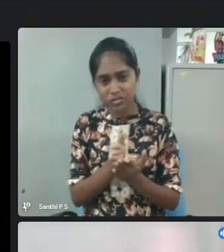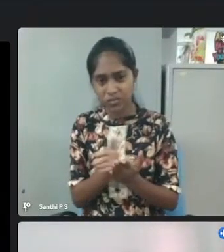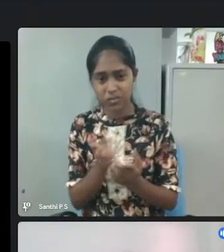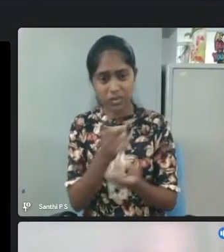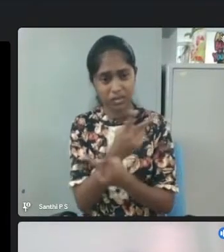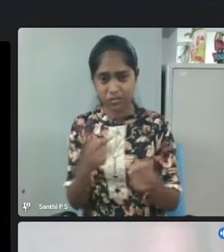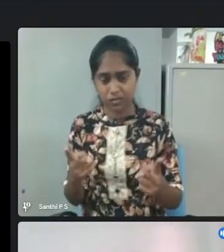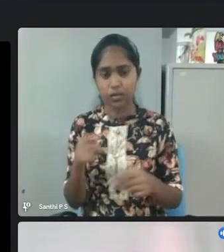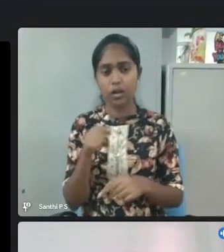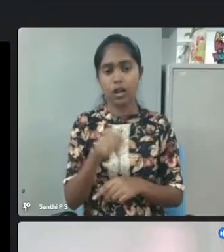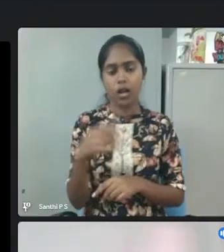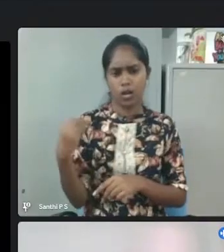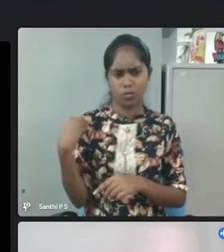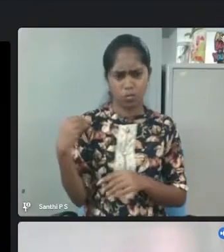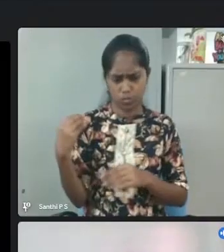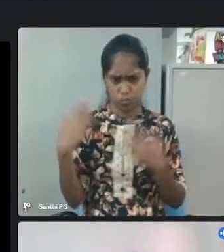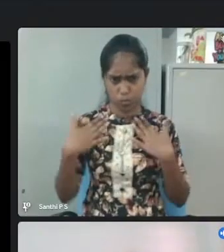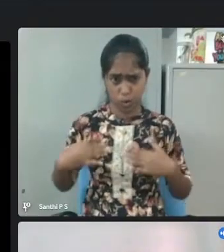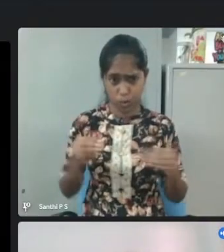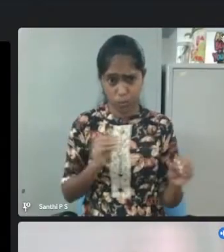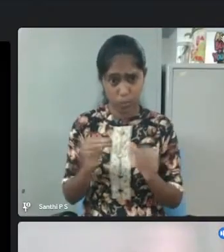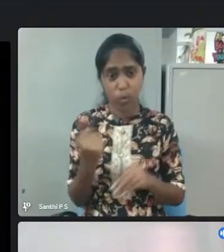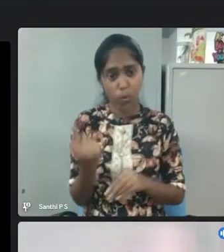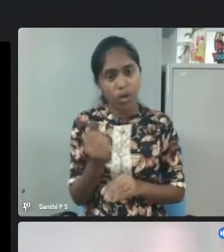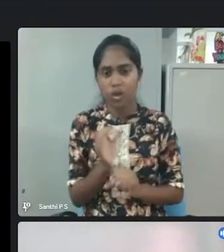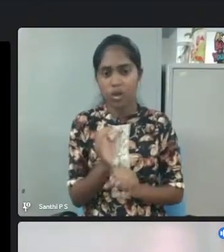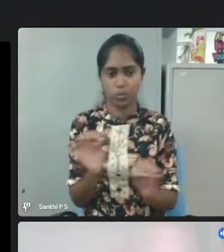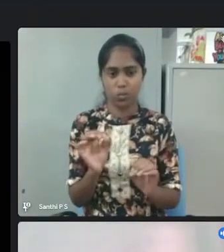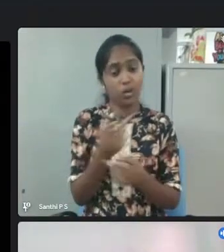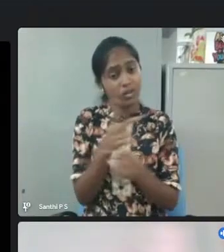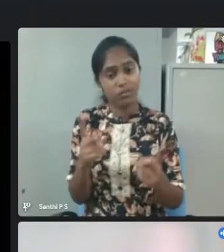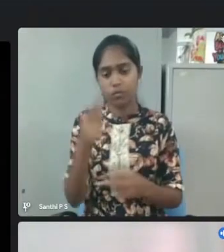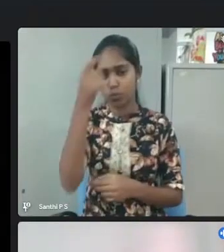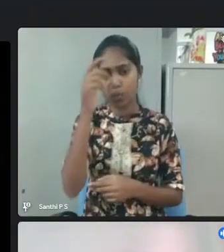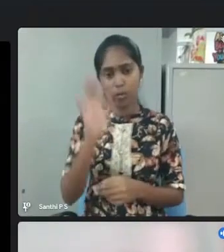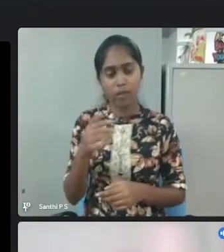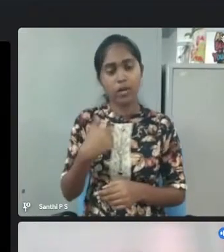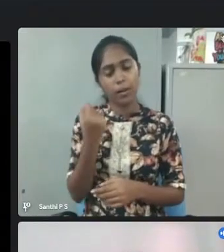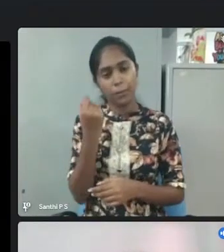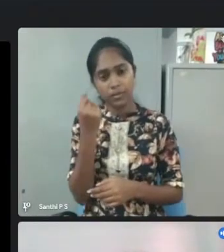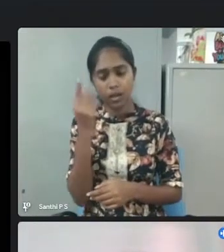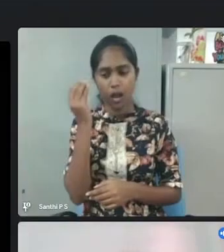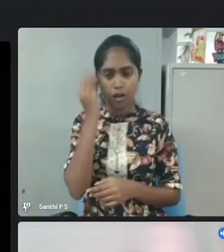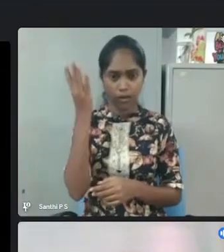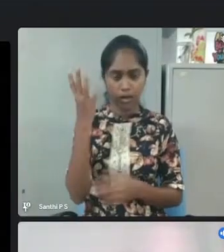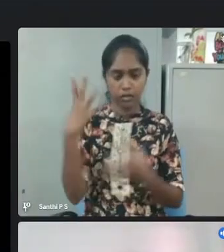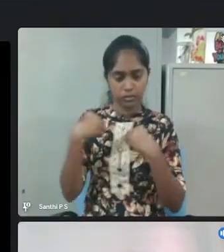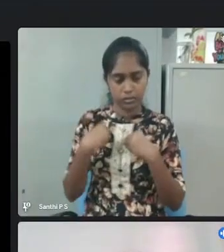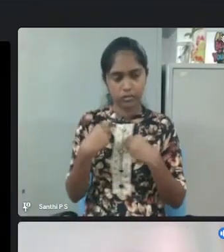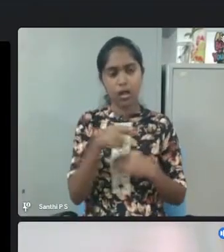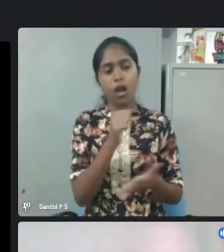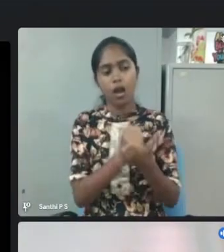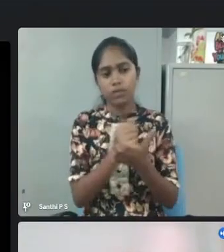ഒരു മസിൽ അനങ്ങാത്തത് മാത്രമല്ല അവരുടെ പ്രശ്നങ്ങൾ എന്ന് നമ്മൾ മനസ്സിലാക്കുകയും അതിനെ അവരുടെ ആവശ്യങ്ങളെ